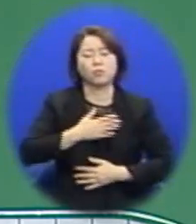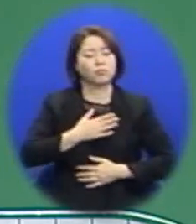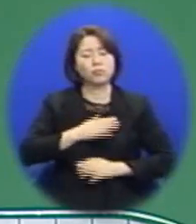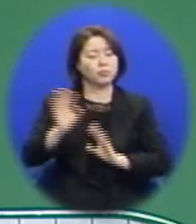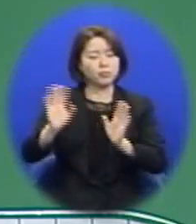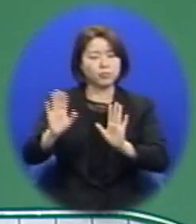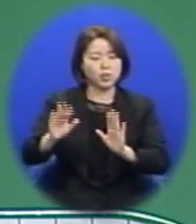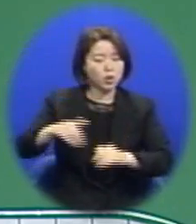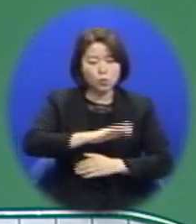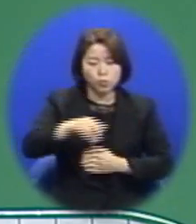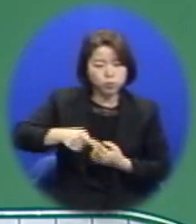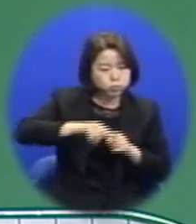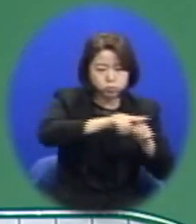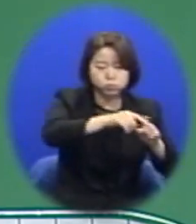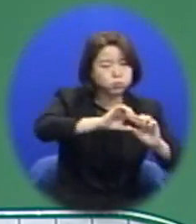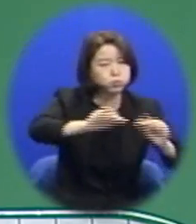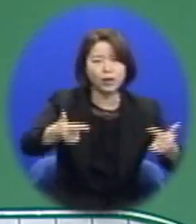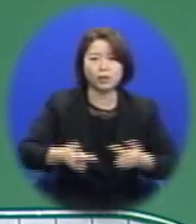들여보내지 마소서.